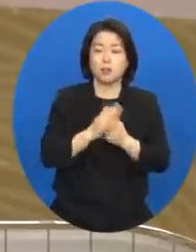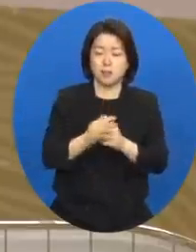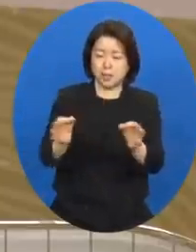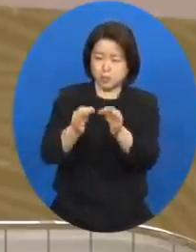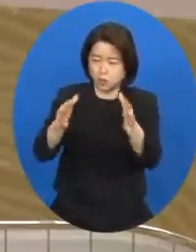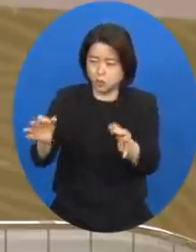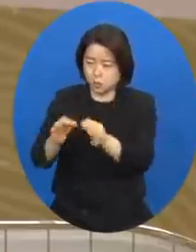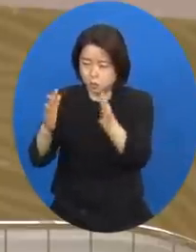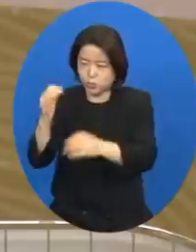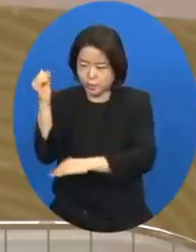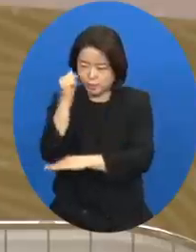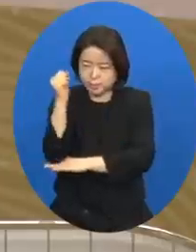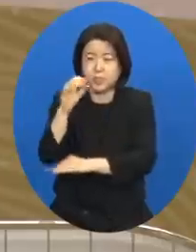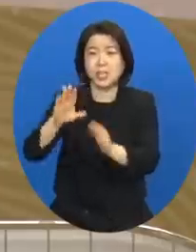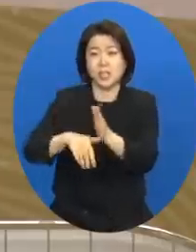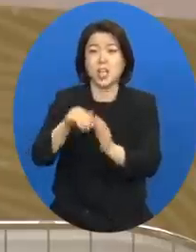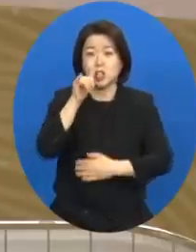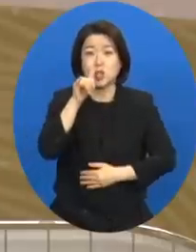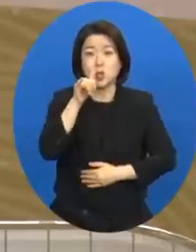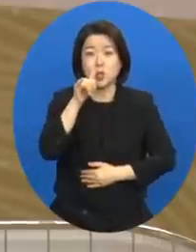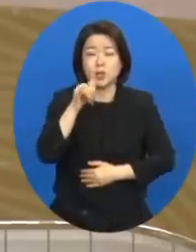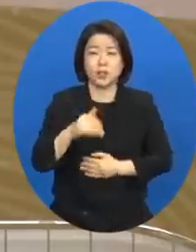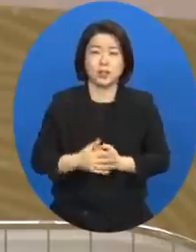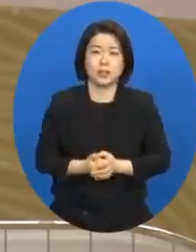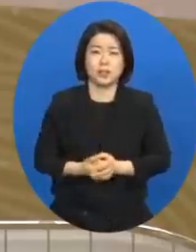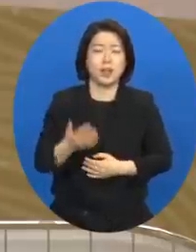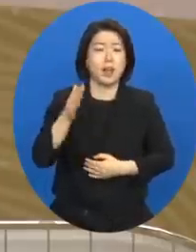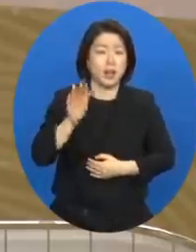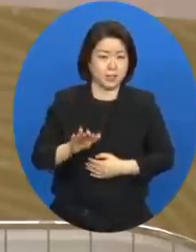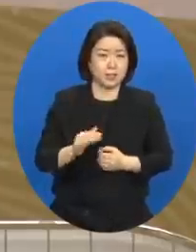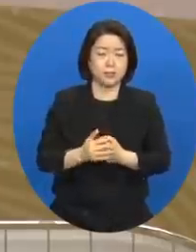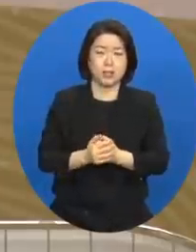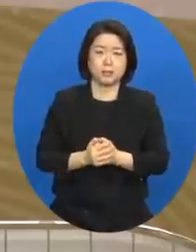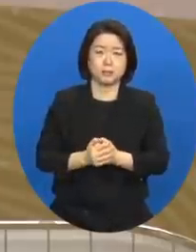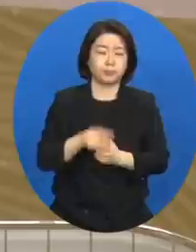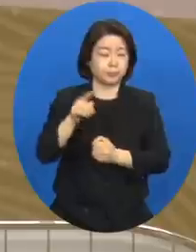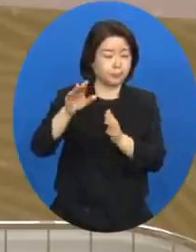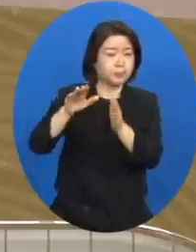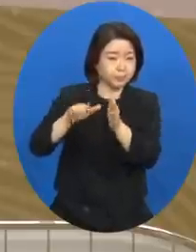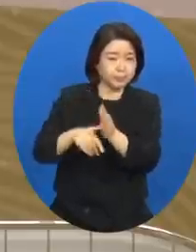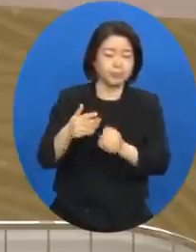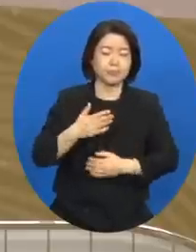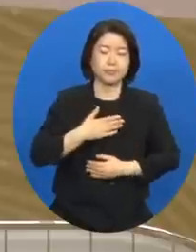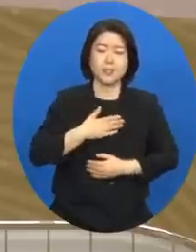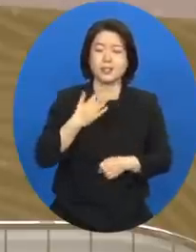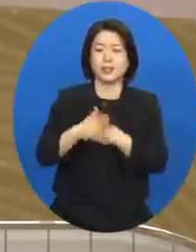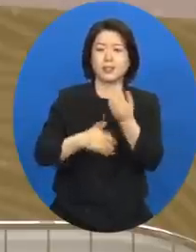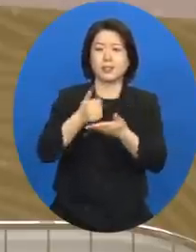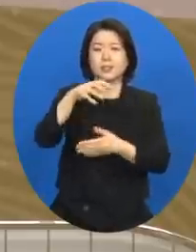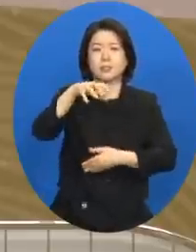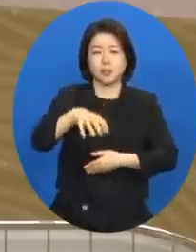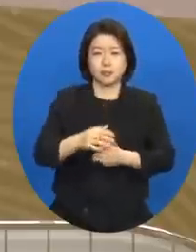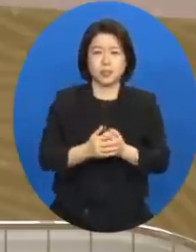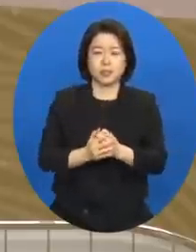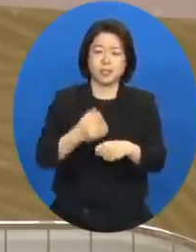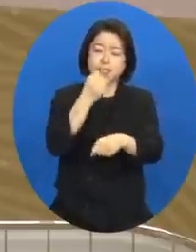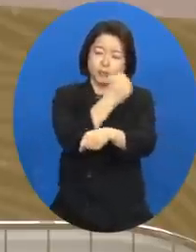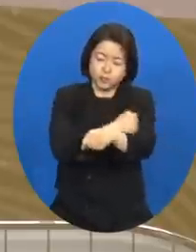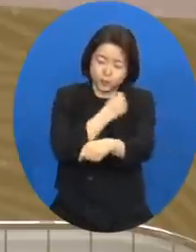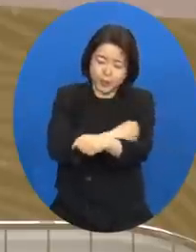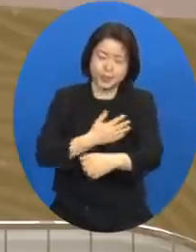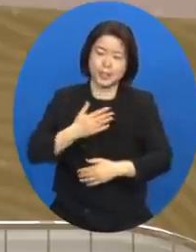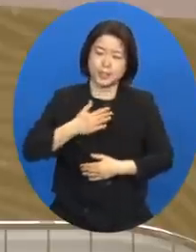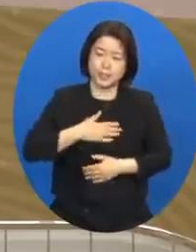순간순간 흔들리는 때가 있었어요, 저에게도. 그러나 그때 내가 하나님 앞에서 수고했다 내